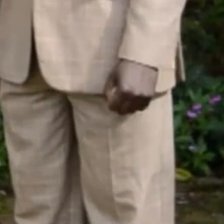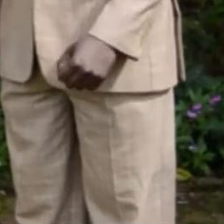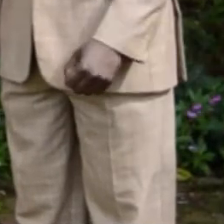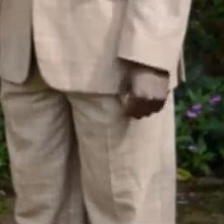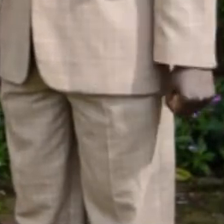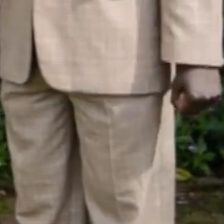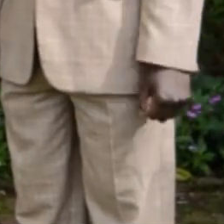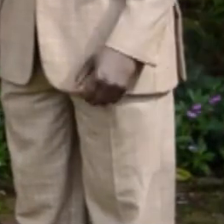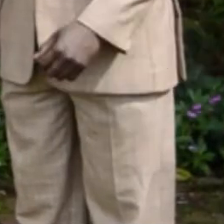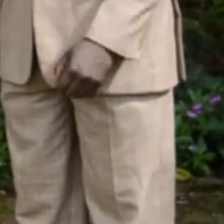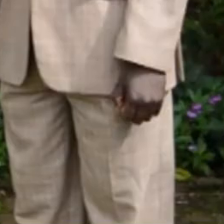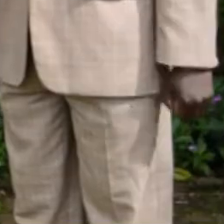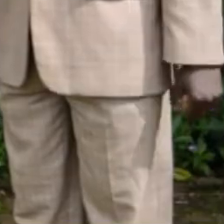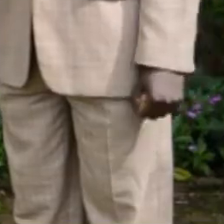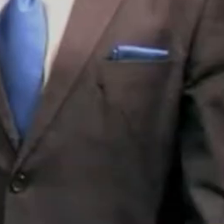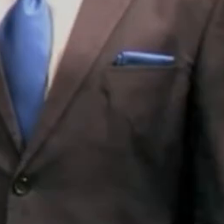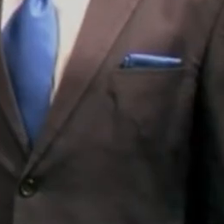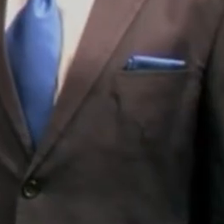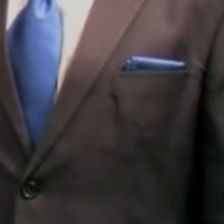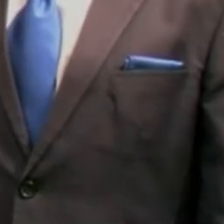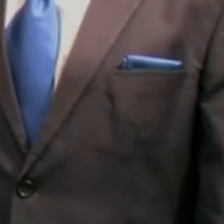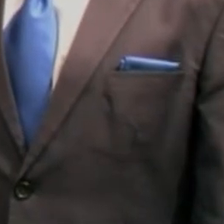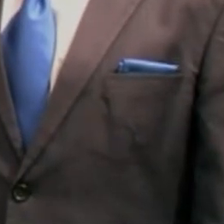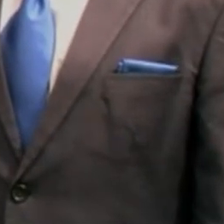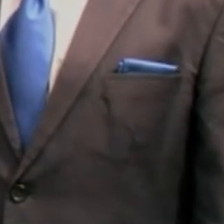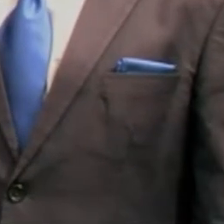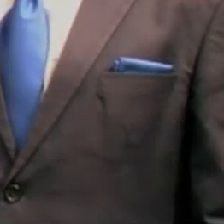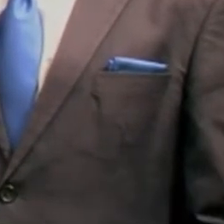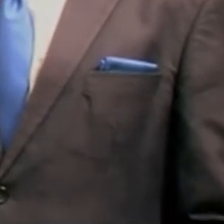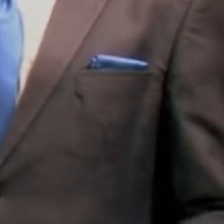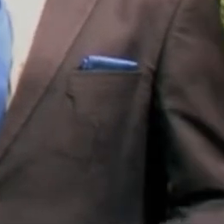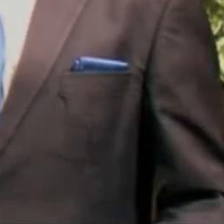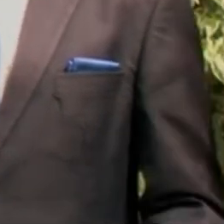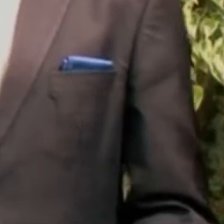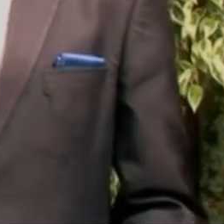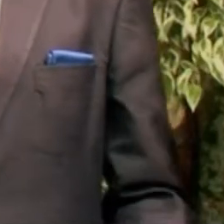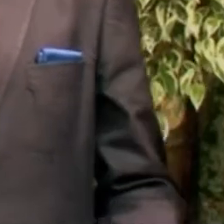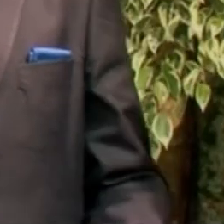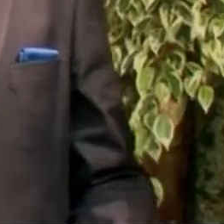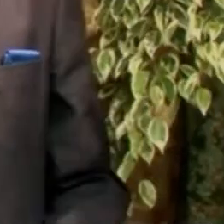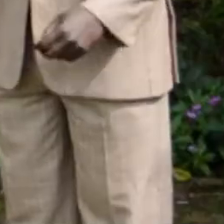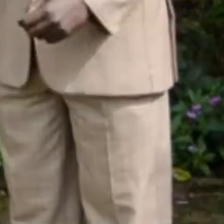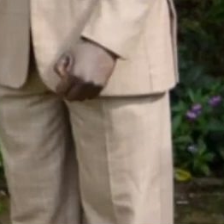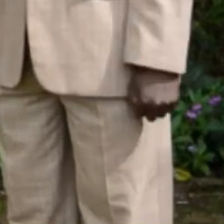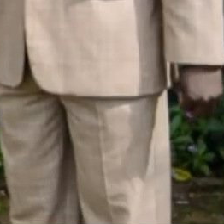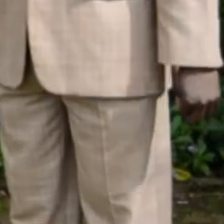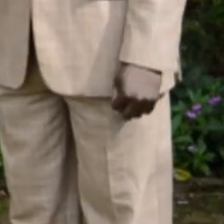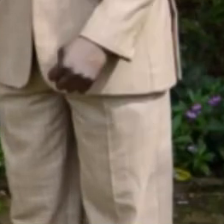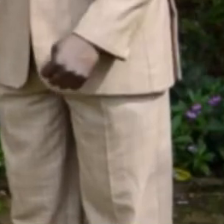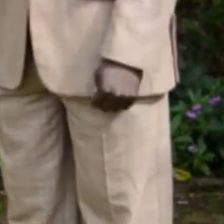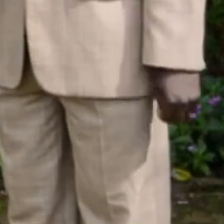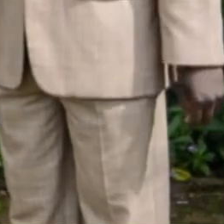anoridza tsuri yekugumayo apunguwa yepasi yaperawo.